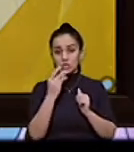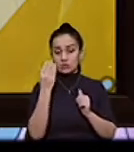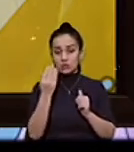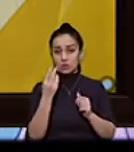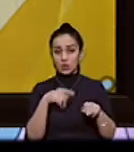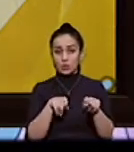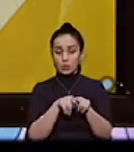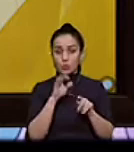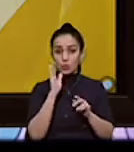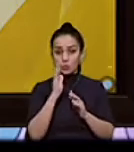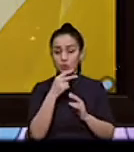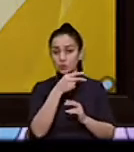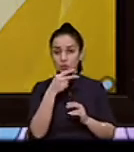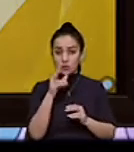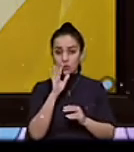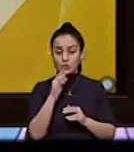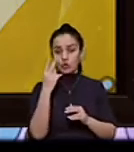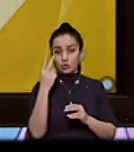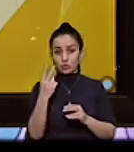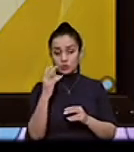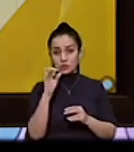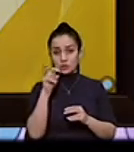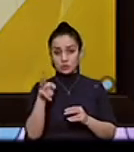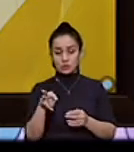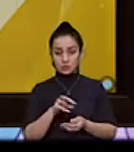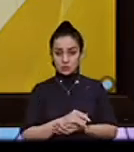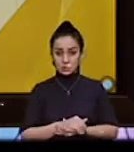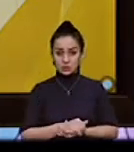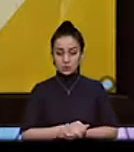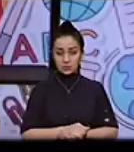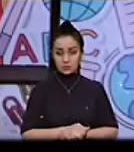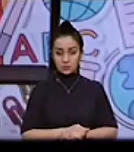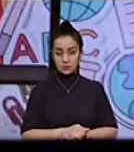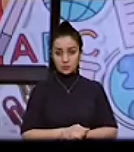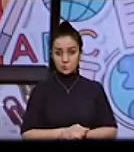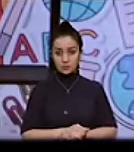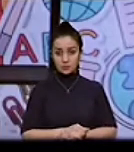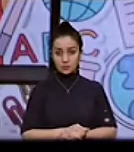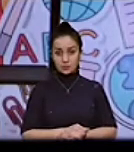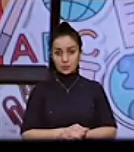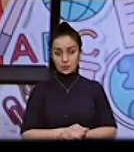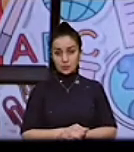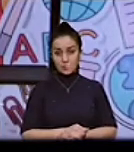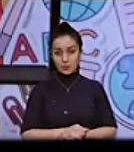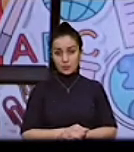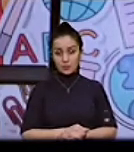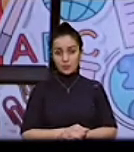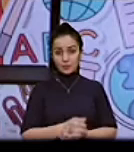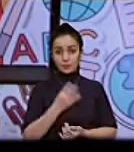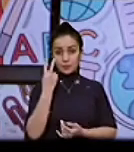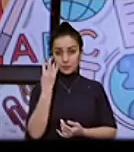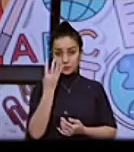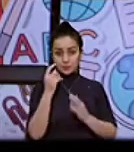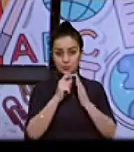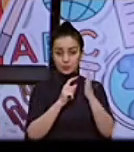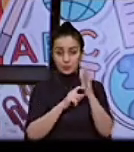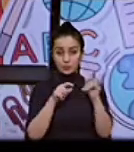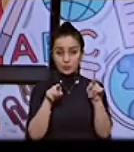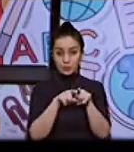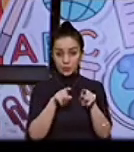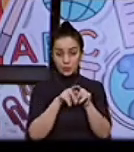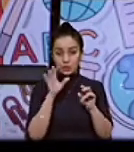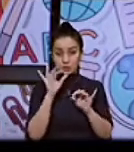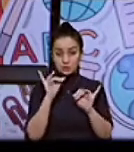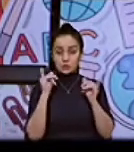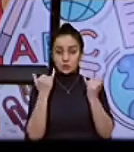часть отрезка, которая будет равна 2 сантиметрам. Поделили отрезок теперь на 4 равные